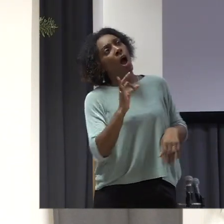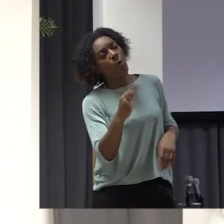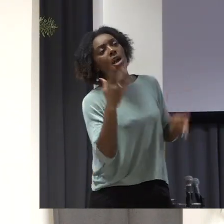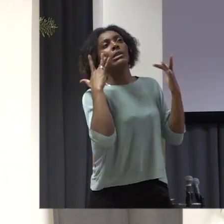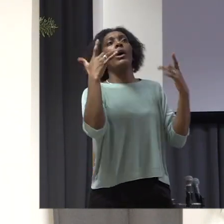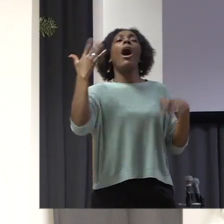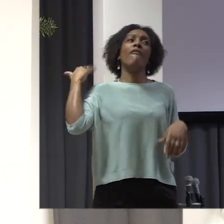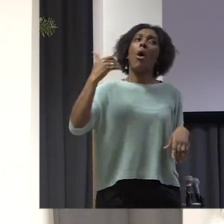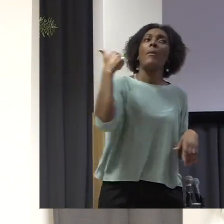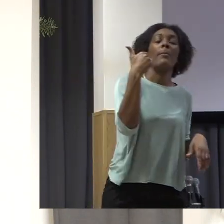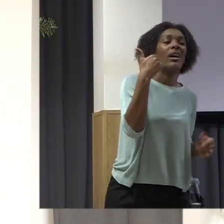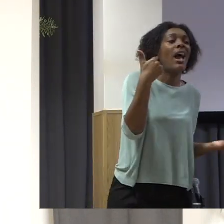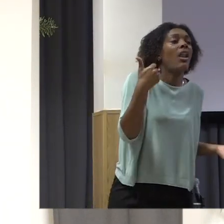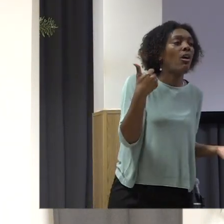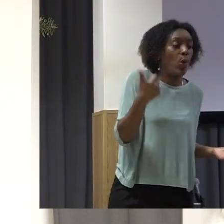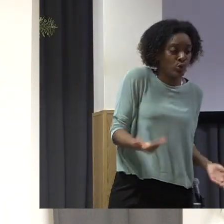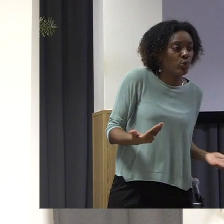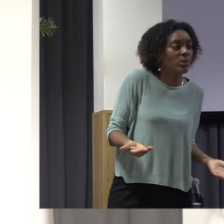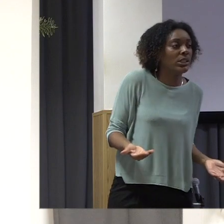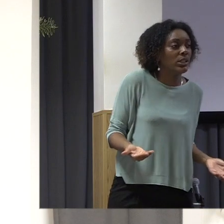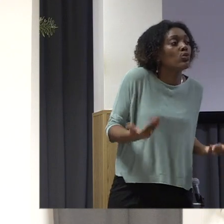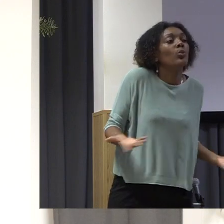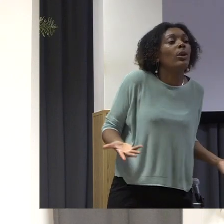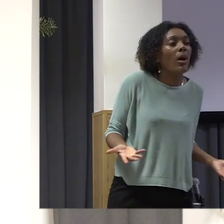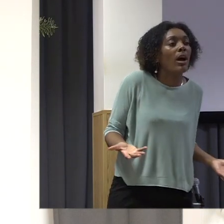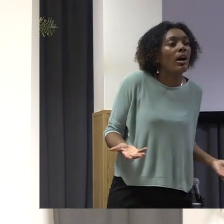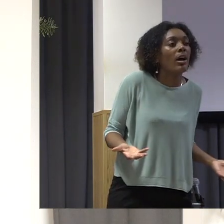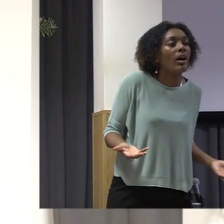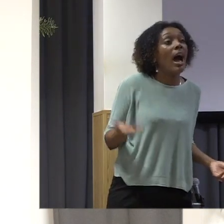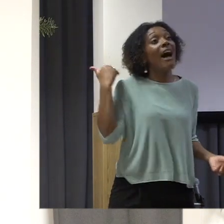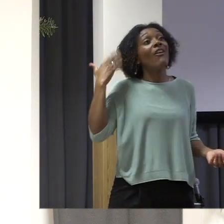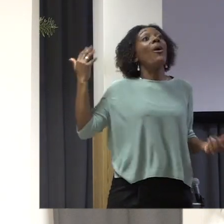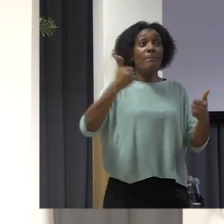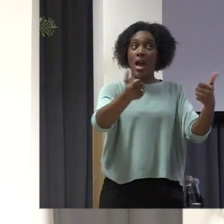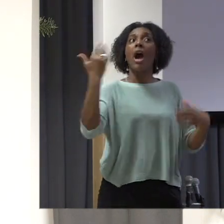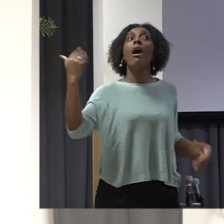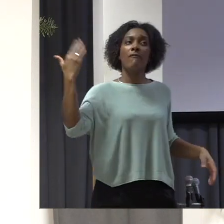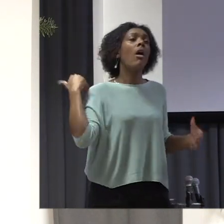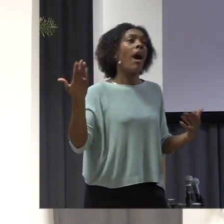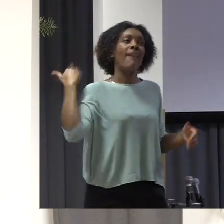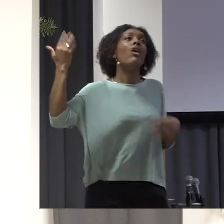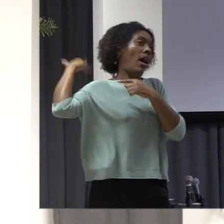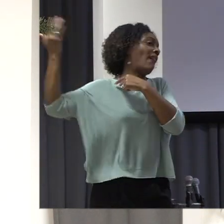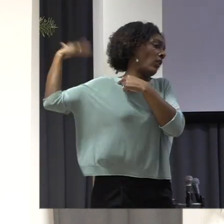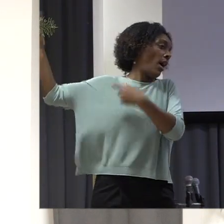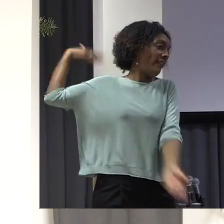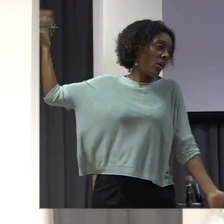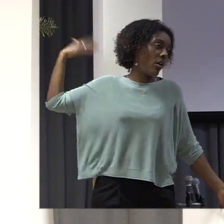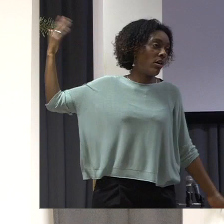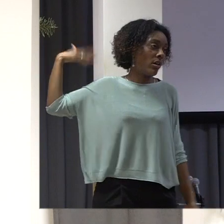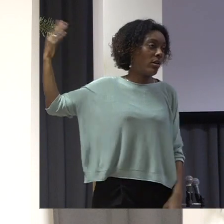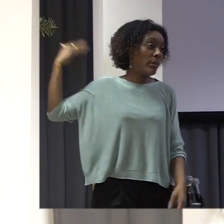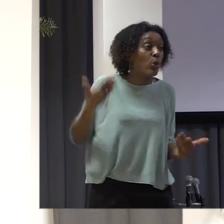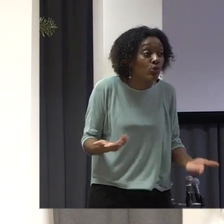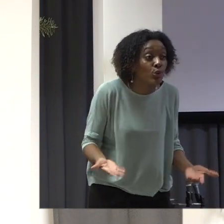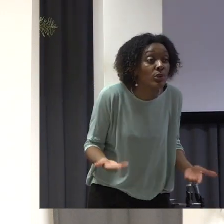formidable, c'est extraordinaire. Et nous pouvons nous appuyer sur cela des fois pour aller de l'avant. Mais ce qui importe, c'est ce qui est